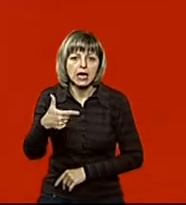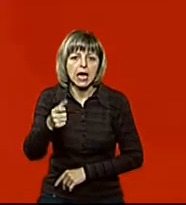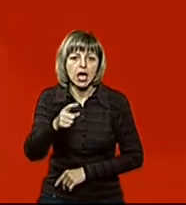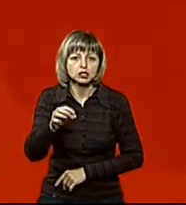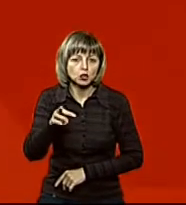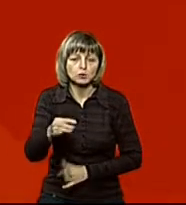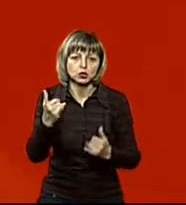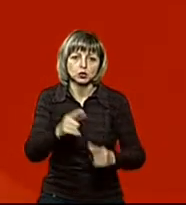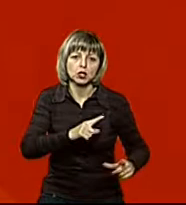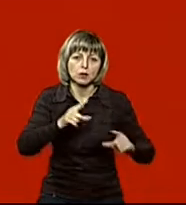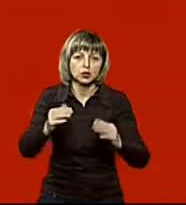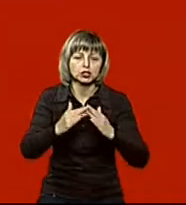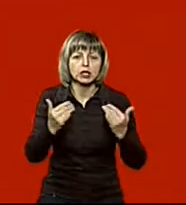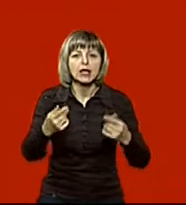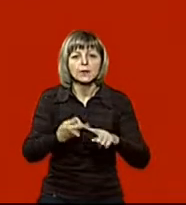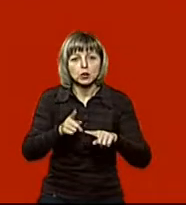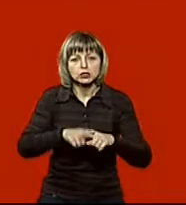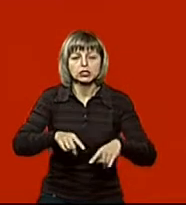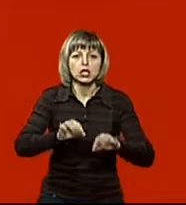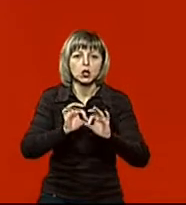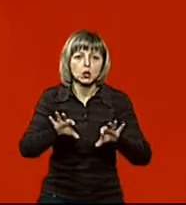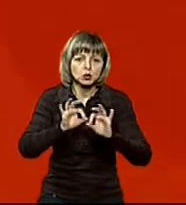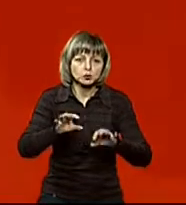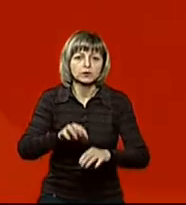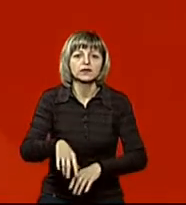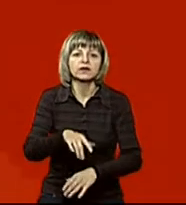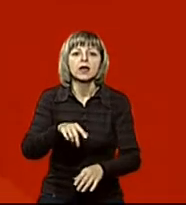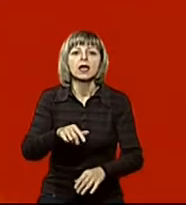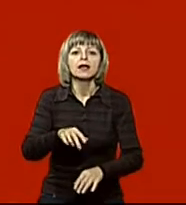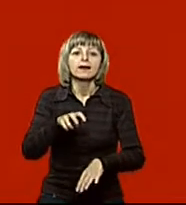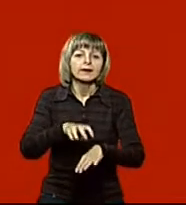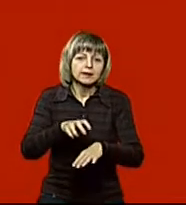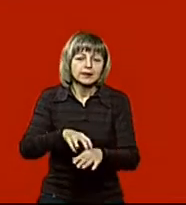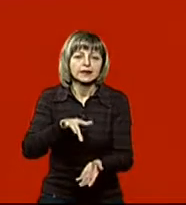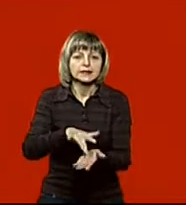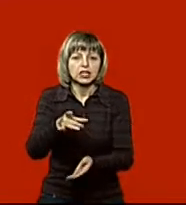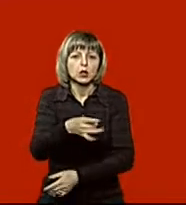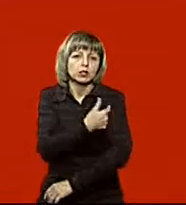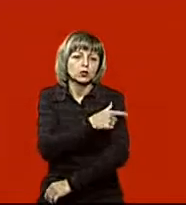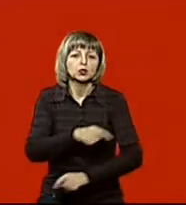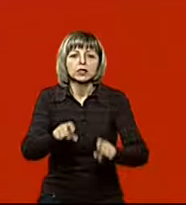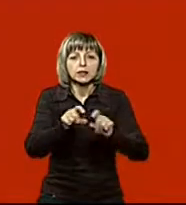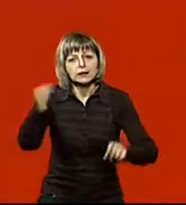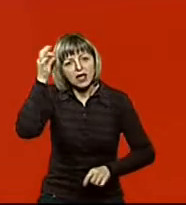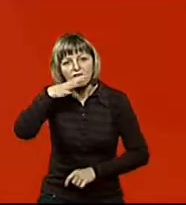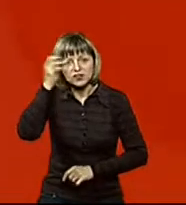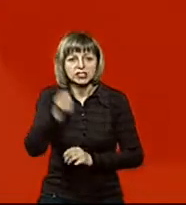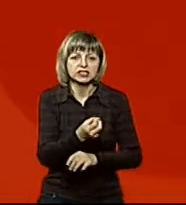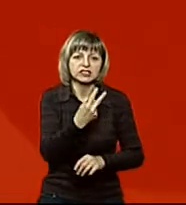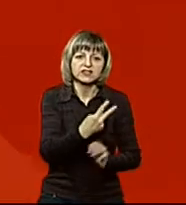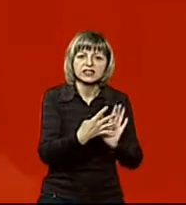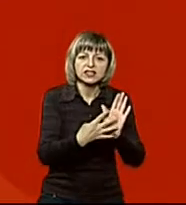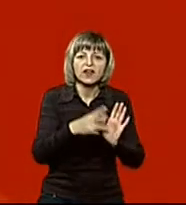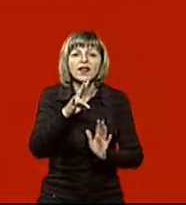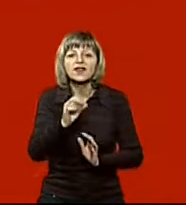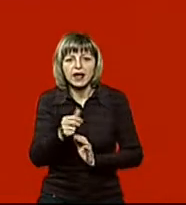додому. Про це Суспільному розповів головний лікар Нововолинської центральної міської лікарні Віктор Мороз. Нагадаємо, у ніч з